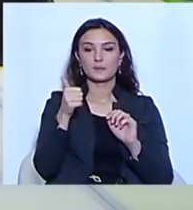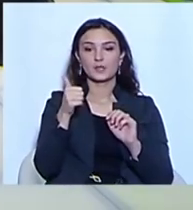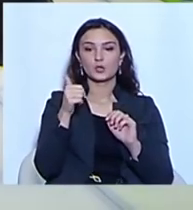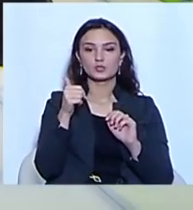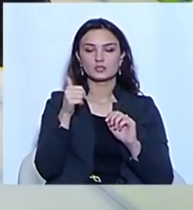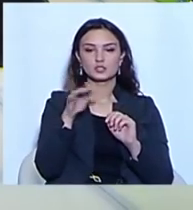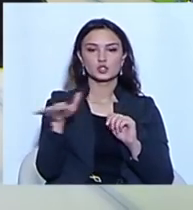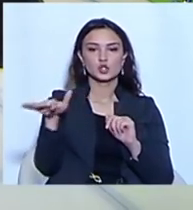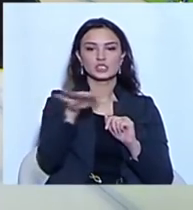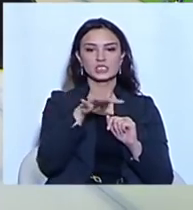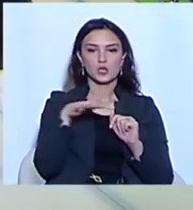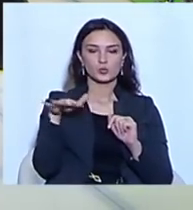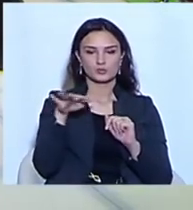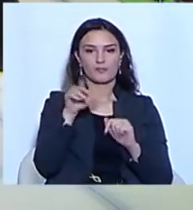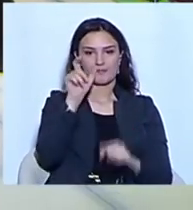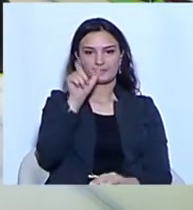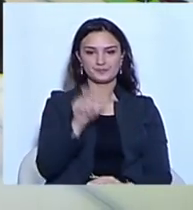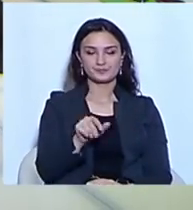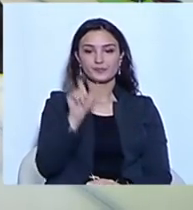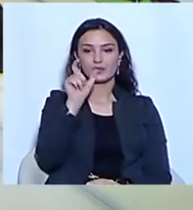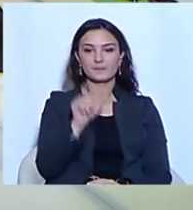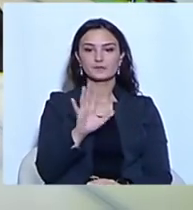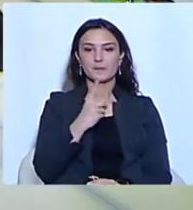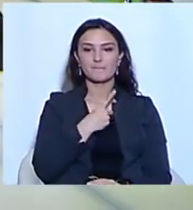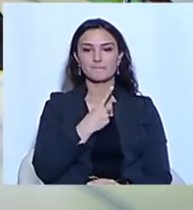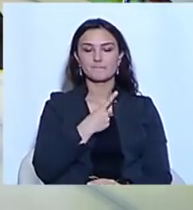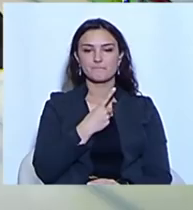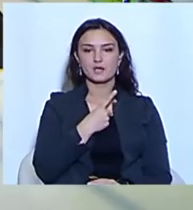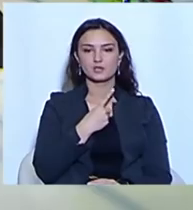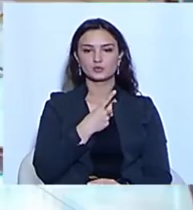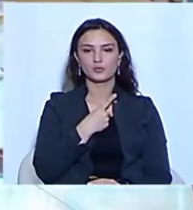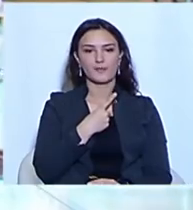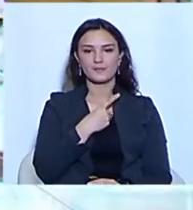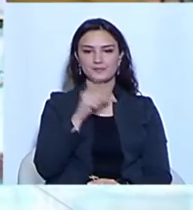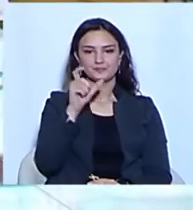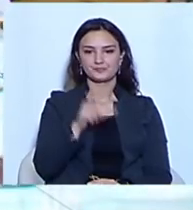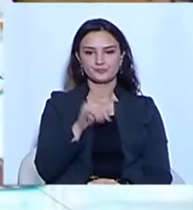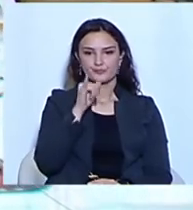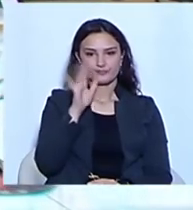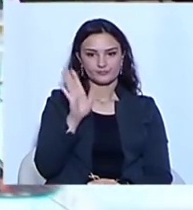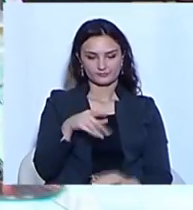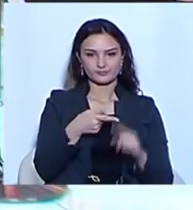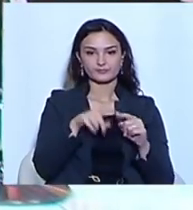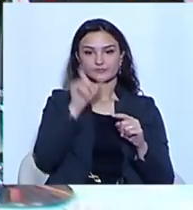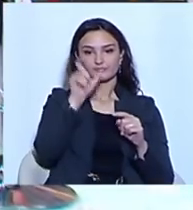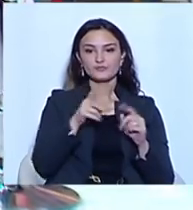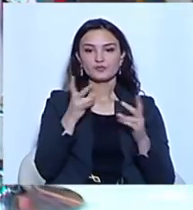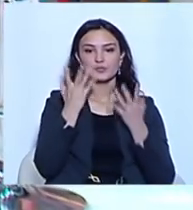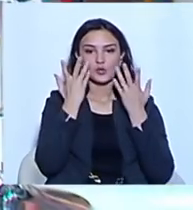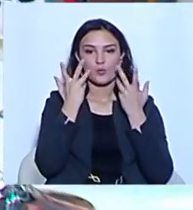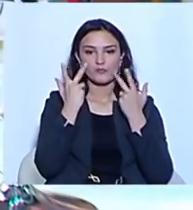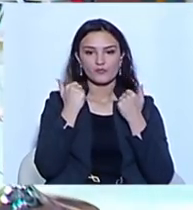სოციალურ არსებაზე და ამიტომ ადამიანის მარტო ყოფნა პრაქტიკულად წარმოუდგენელია დიახ ადამიანის